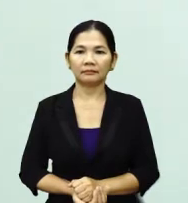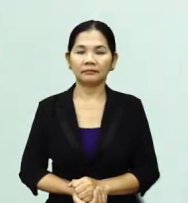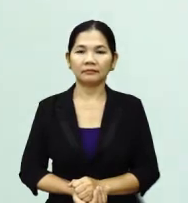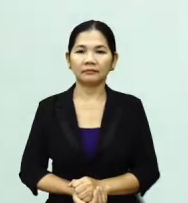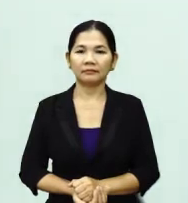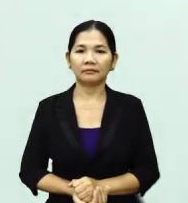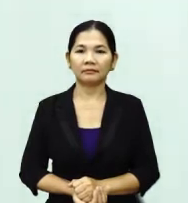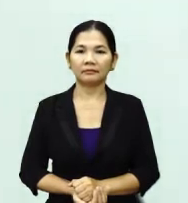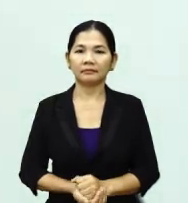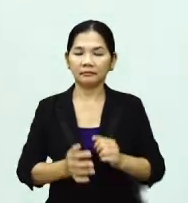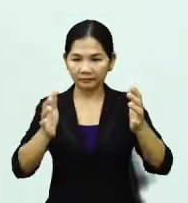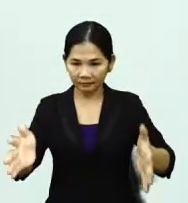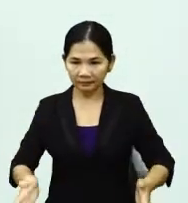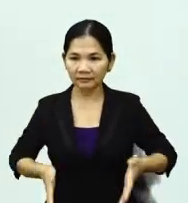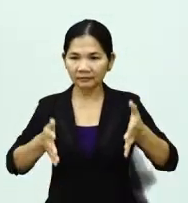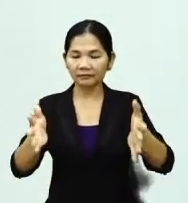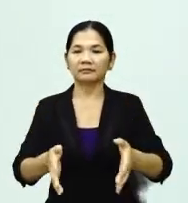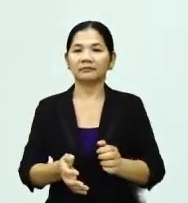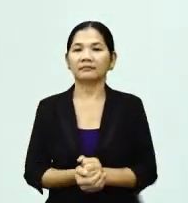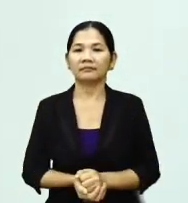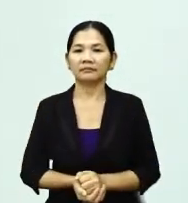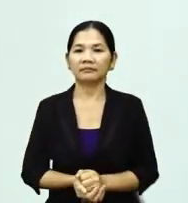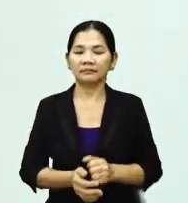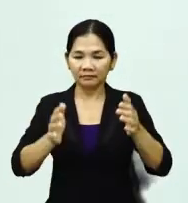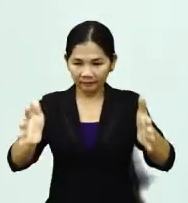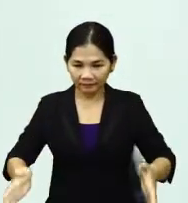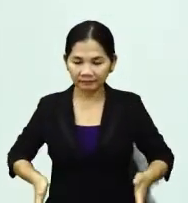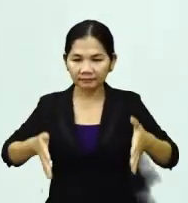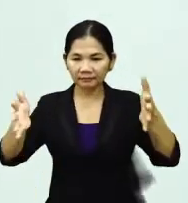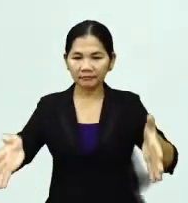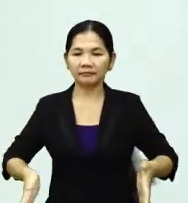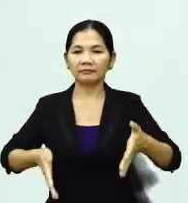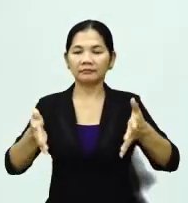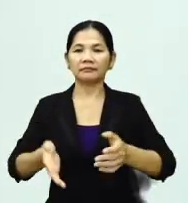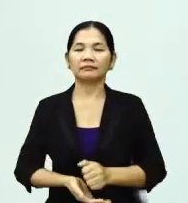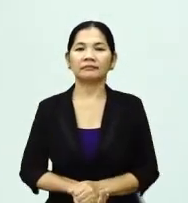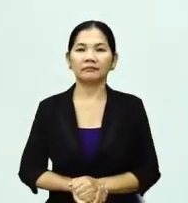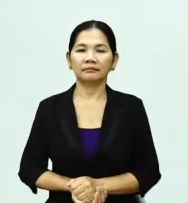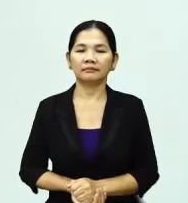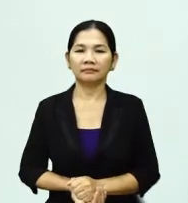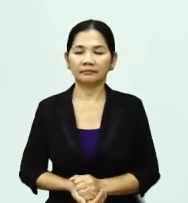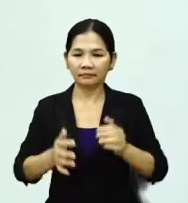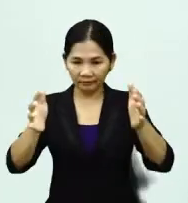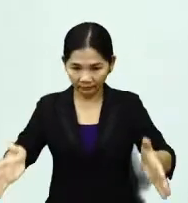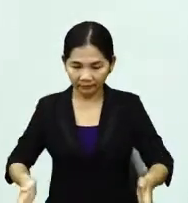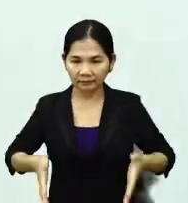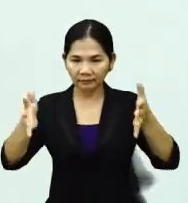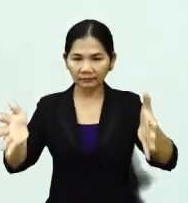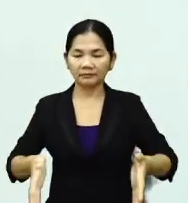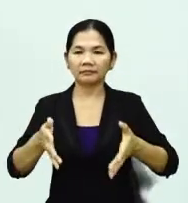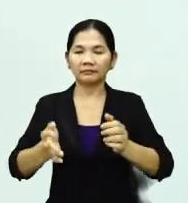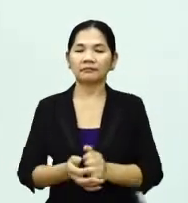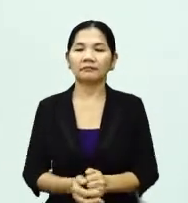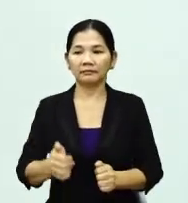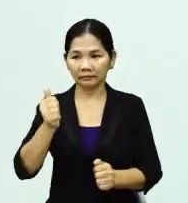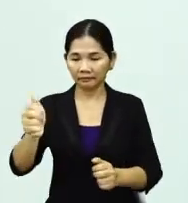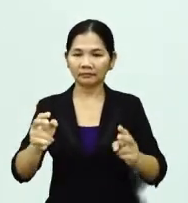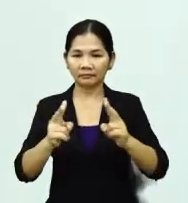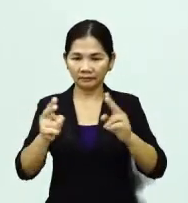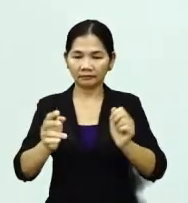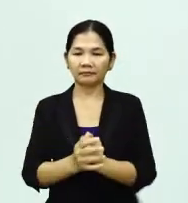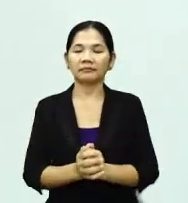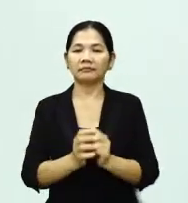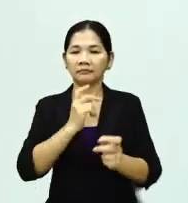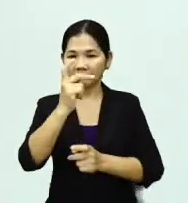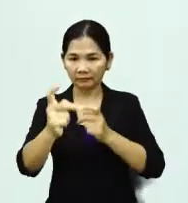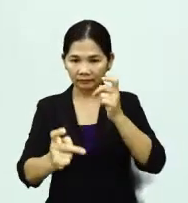Chà, nhìn nè rô tì. Ta, chập đám. Rô tì. Rô tì. Chà, lọ nè. Chắc là nít cường